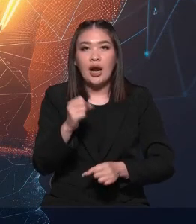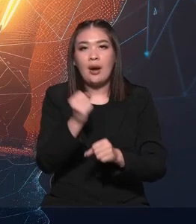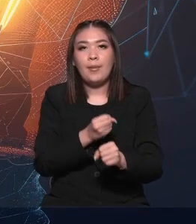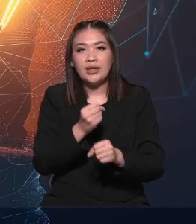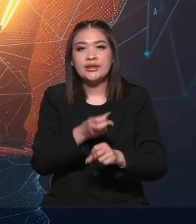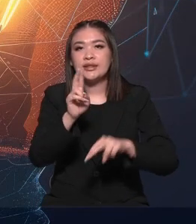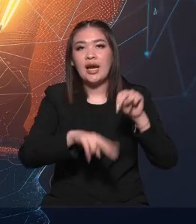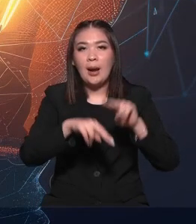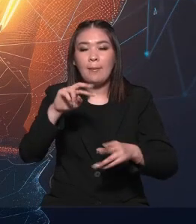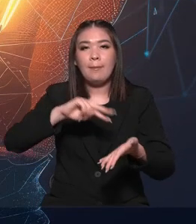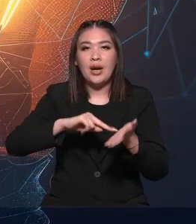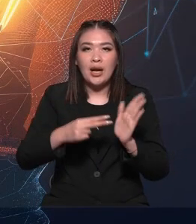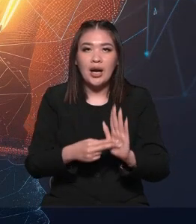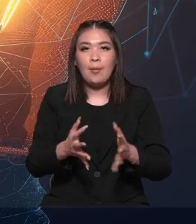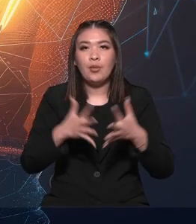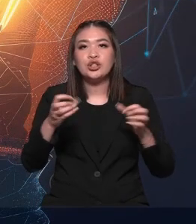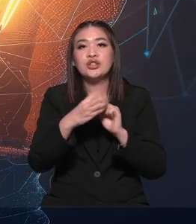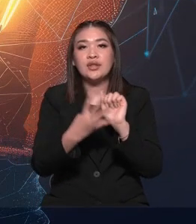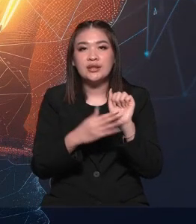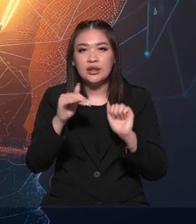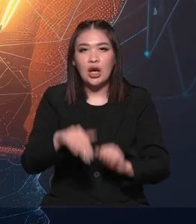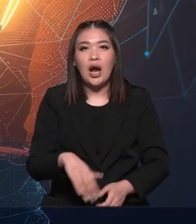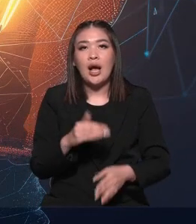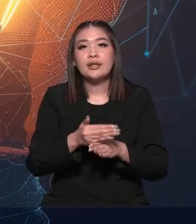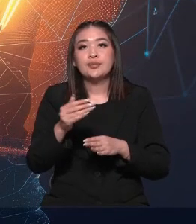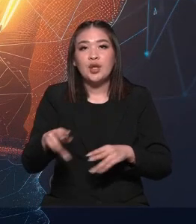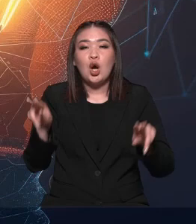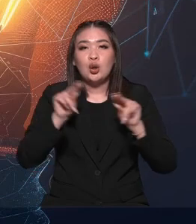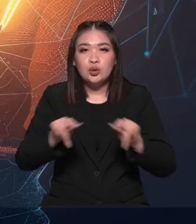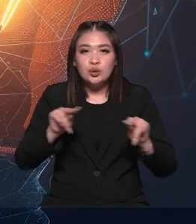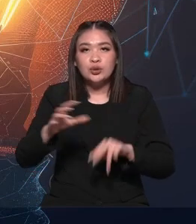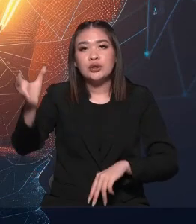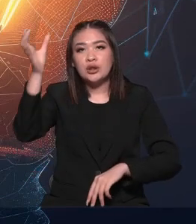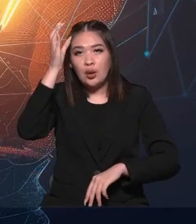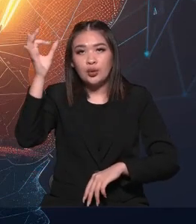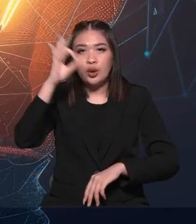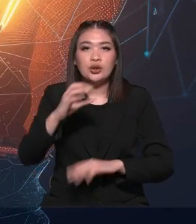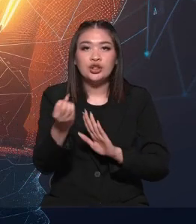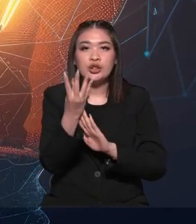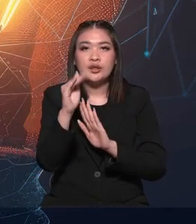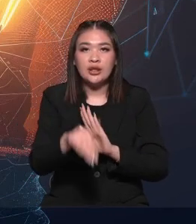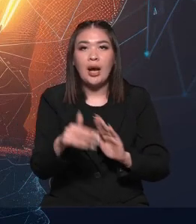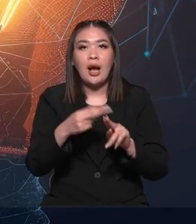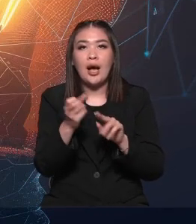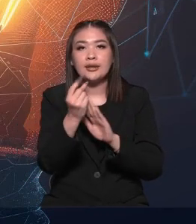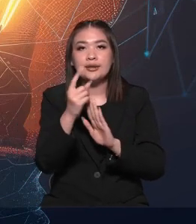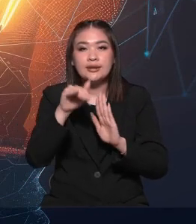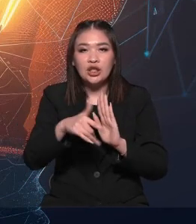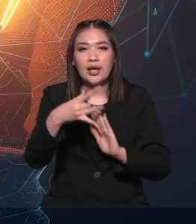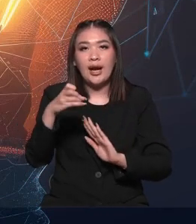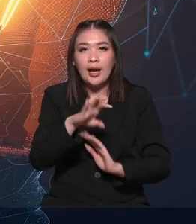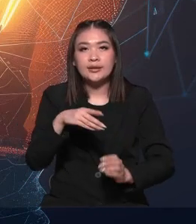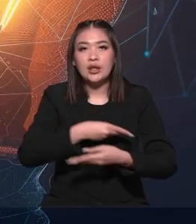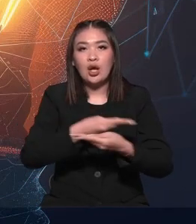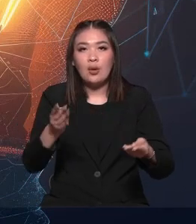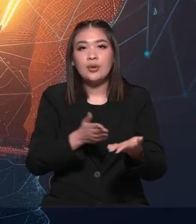строительные программы – больше 19 тысяч. Далее педагогические науки – около 14 тысяч, порядка 11 тысяч грантов выделено